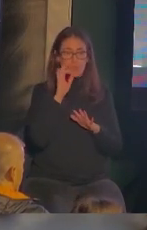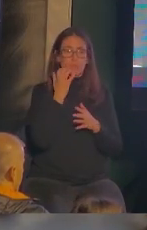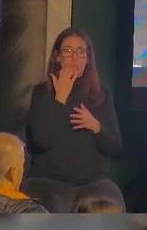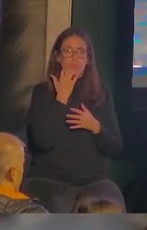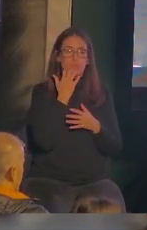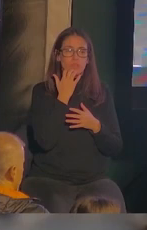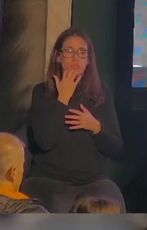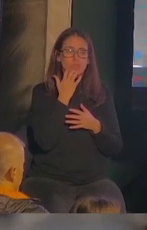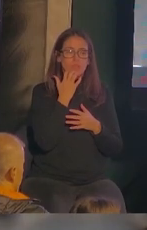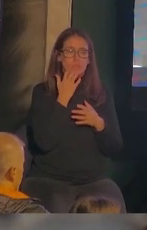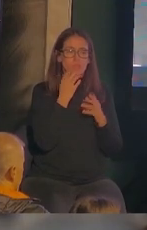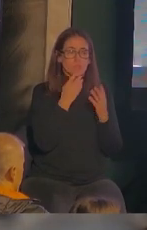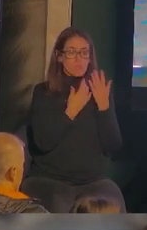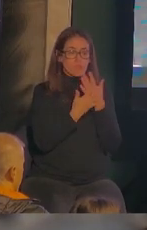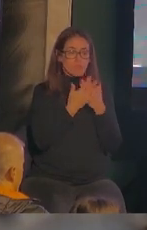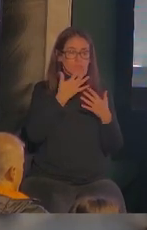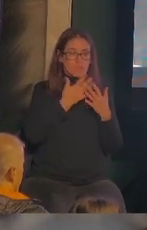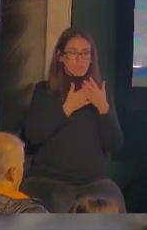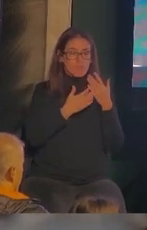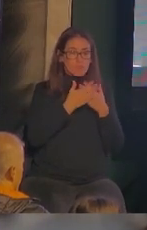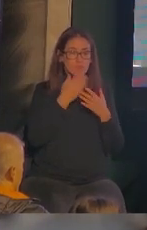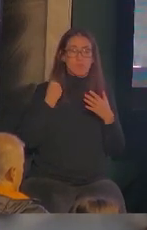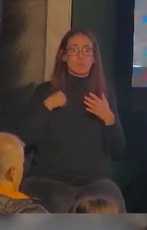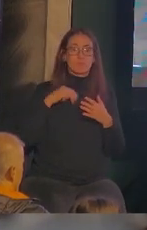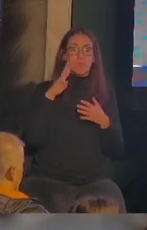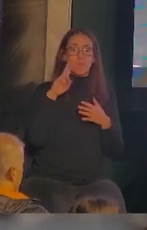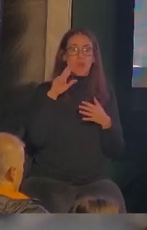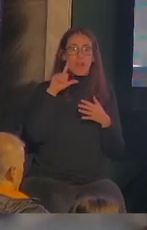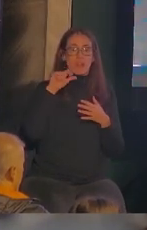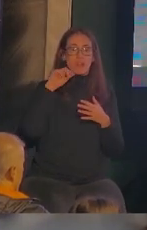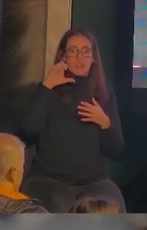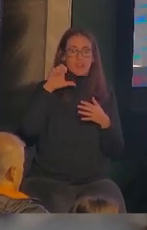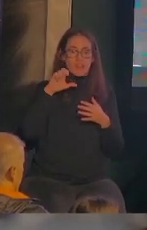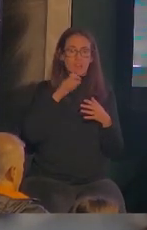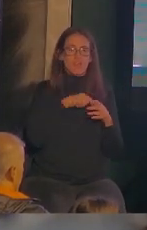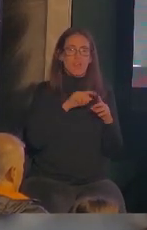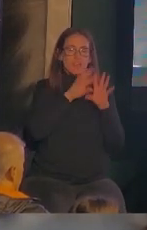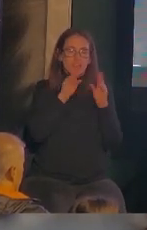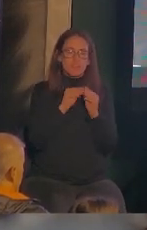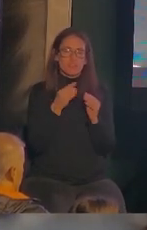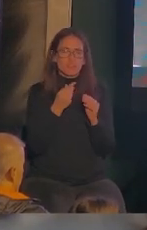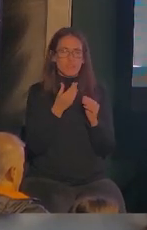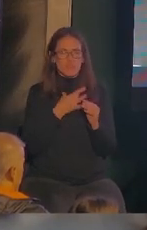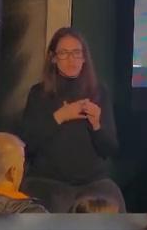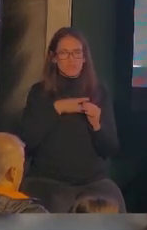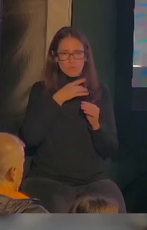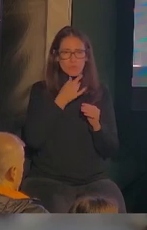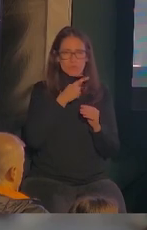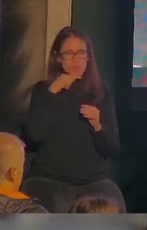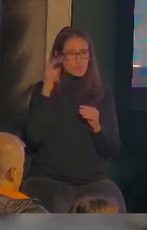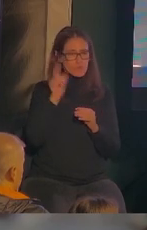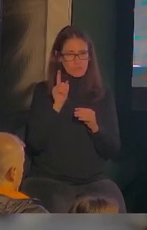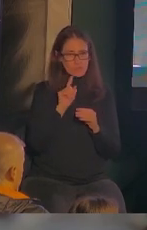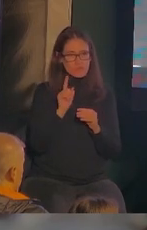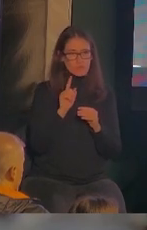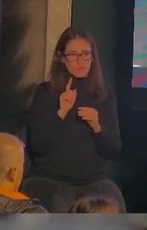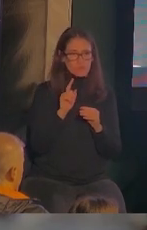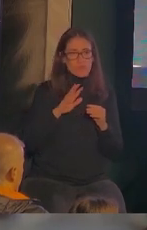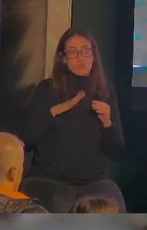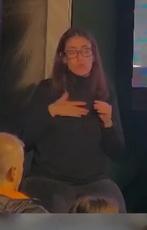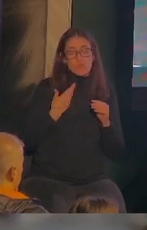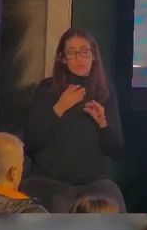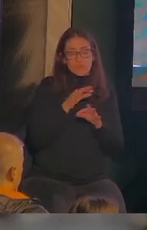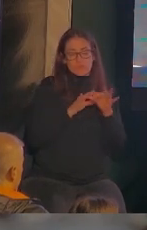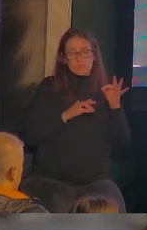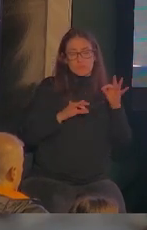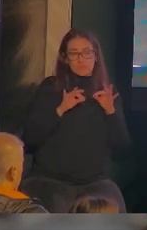com que anirà conjuntament amb el praline, el que no vull és que sigui molt dolç, perquè si no serà massa, però es podria modificar i no hi ha